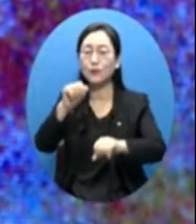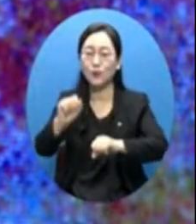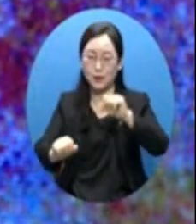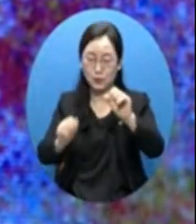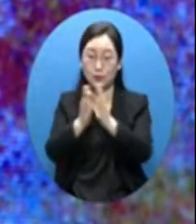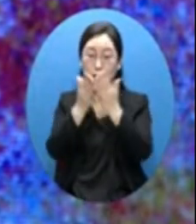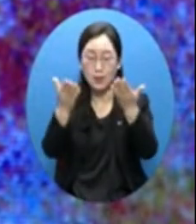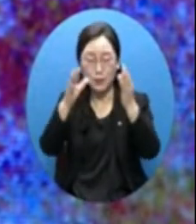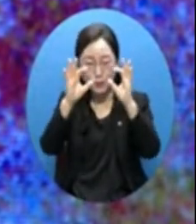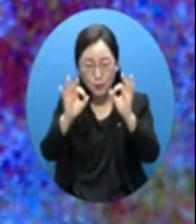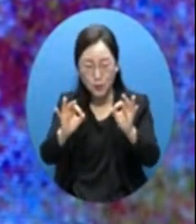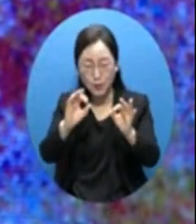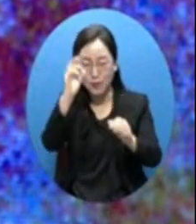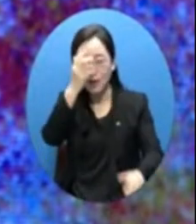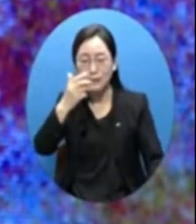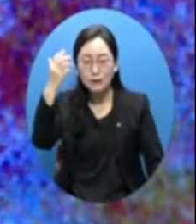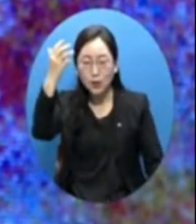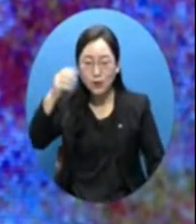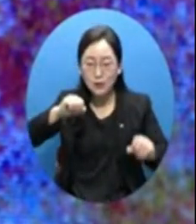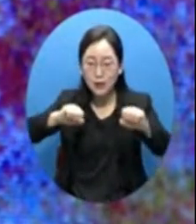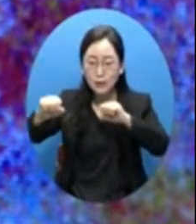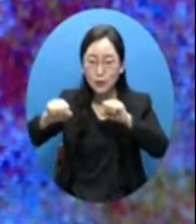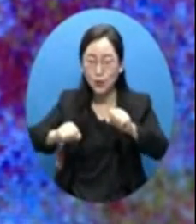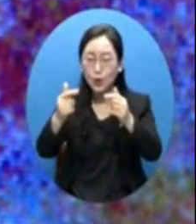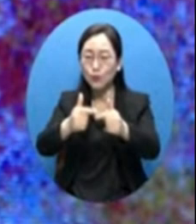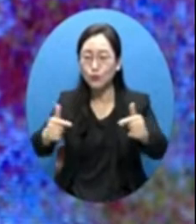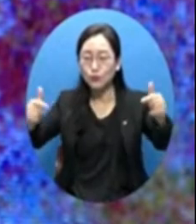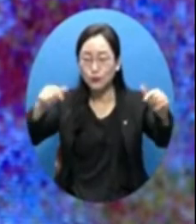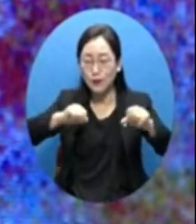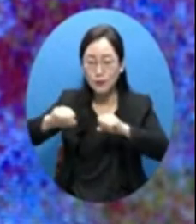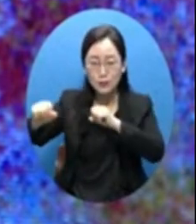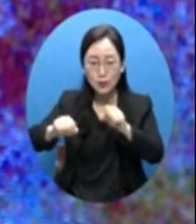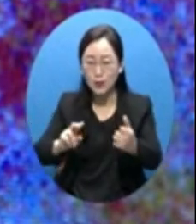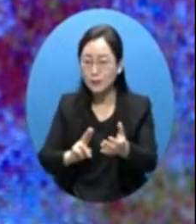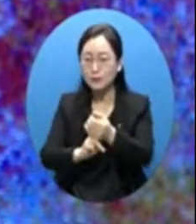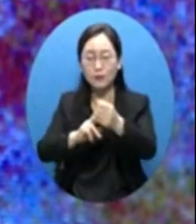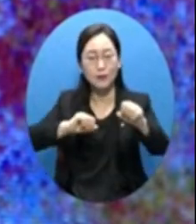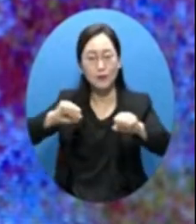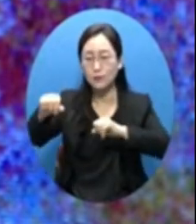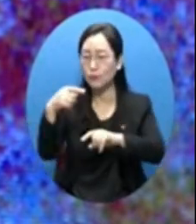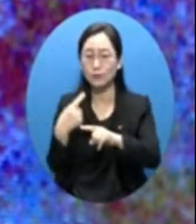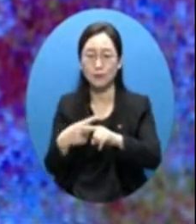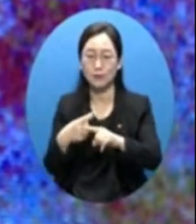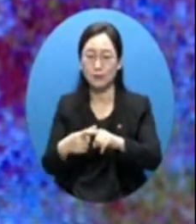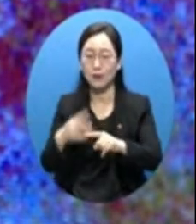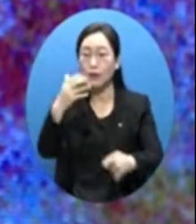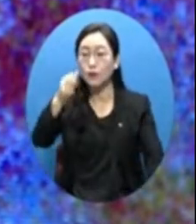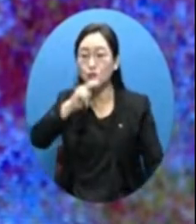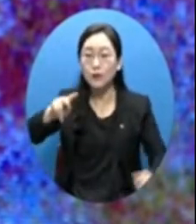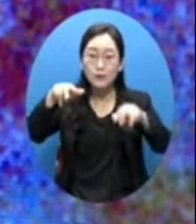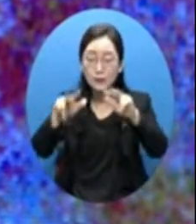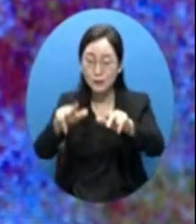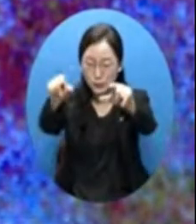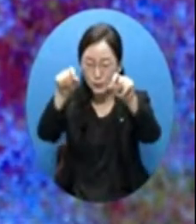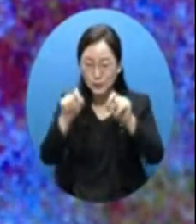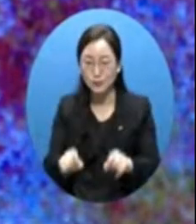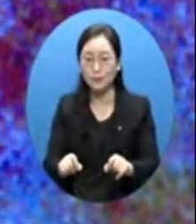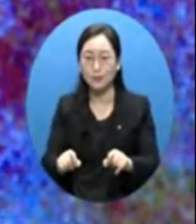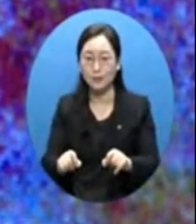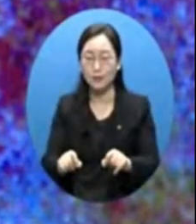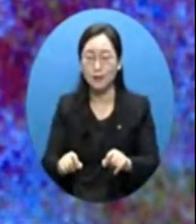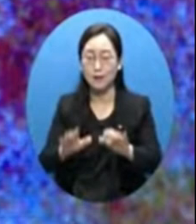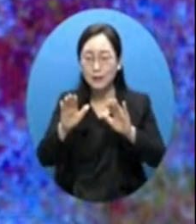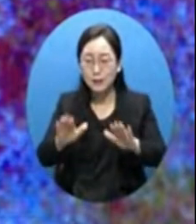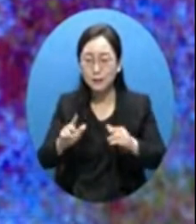기록한 성령행전이요 부흥행전이요 기적의 행전입니다. 주여 오늘날도 이 같은 사도행전의 역사가